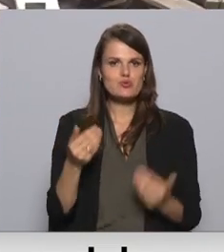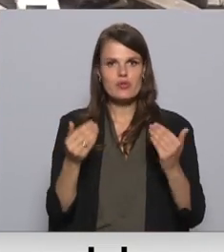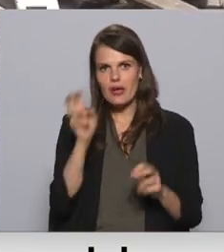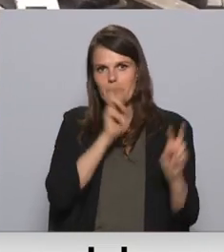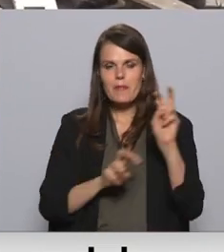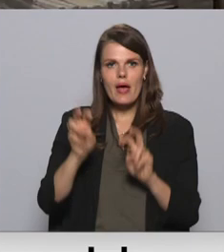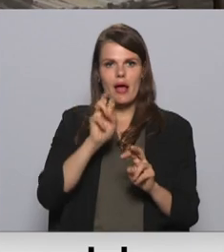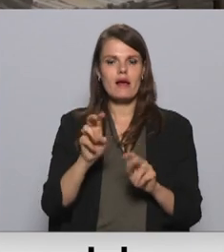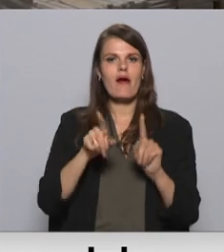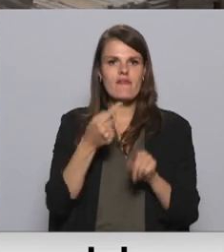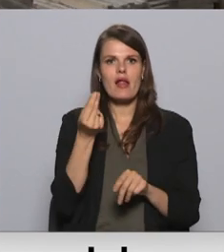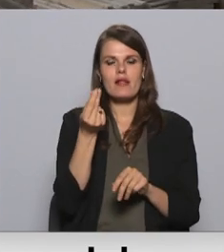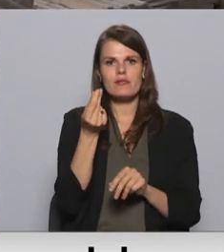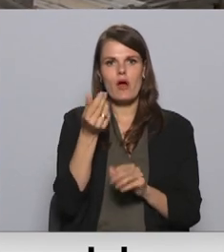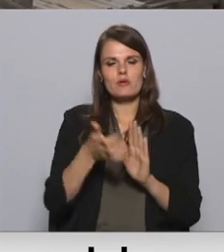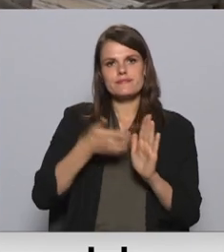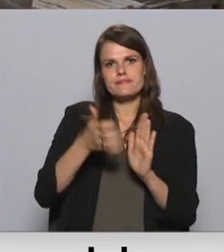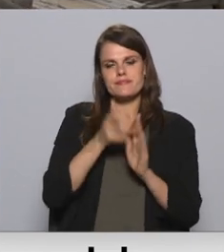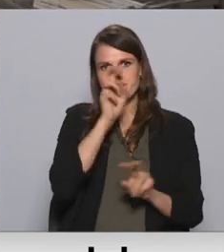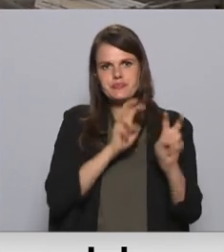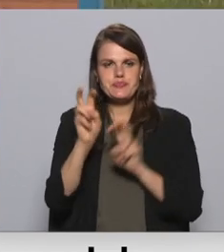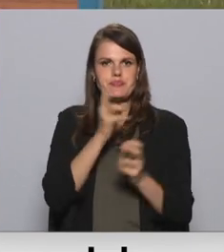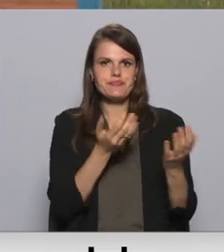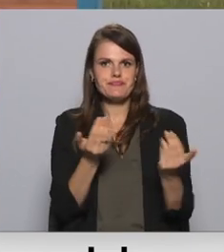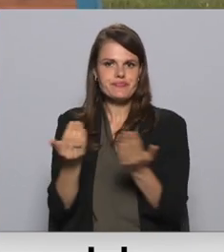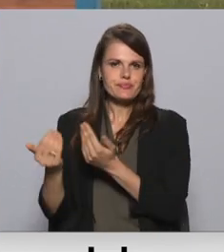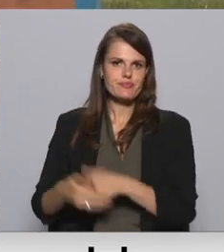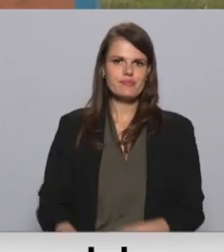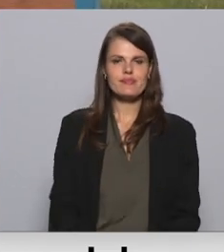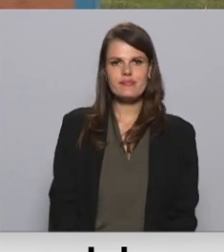tiek meklētas iespējas piesaistīt trūkstošo finansējumu. Andrejs Mažājevs, Aigars Brečs, TV Kurzem.